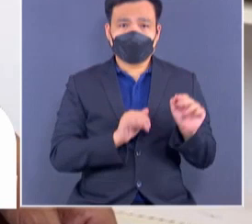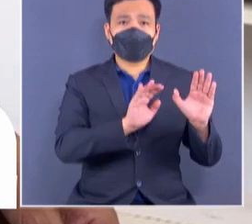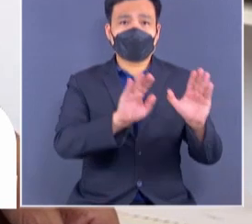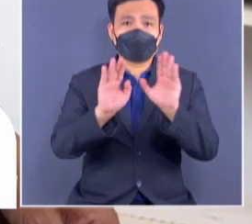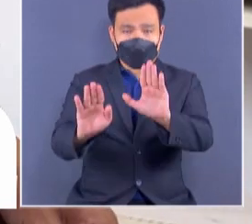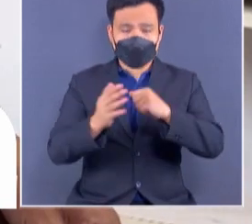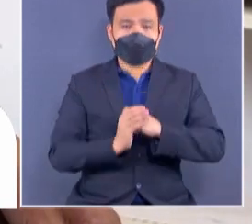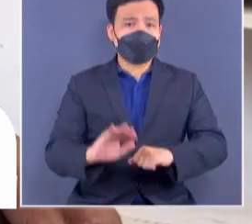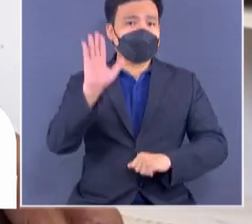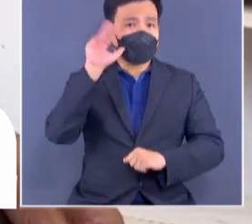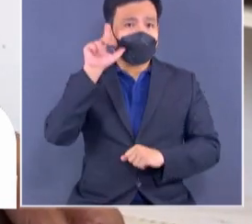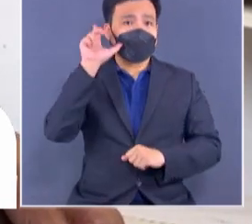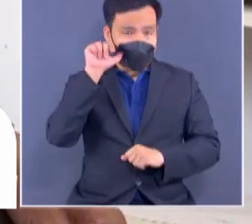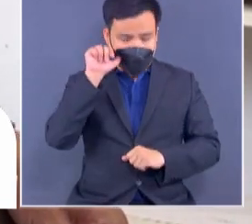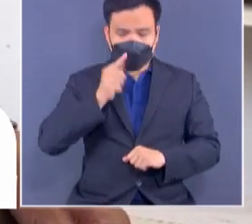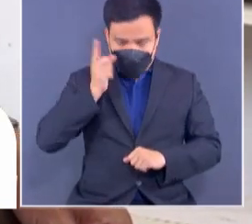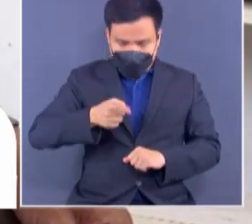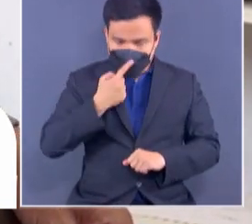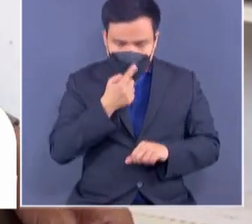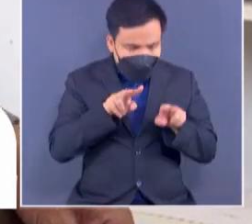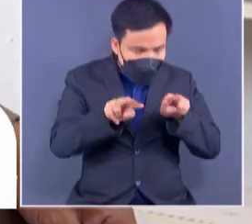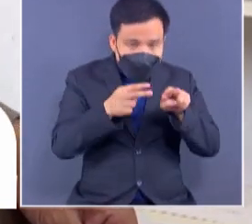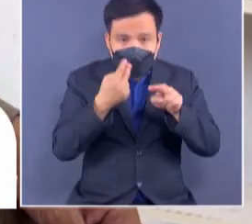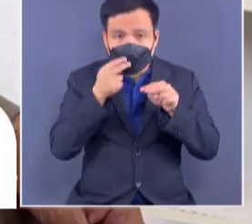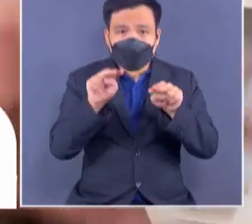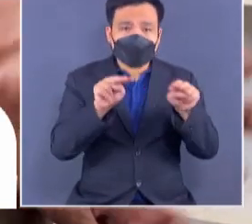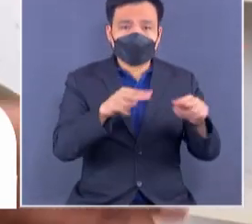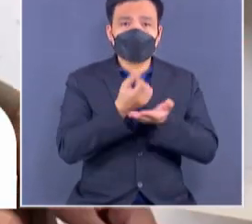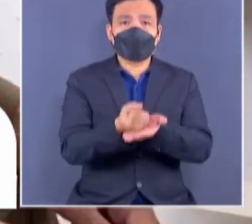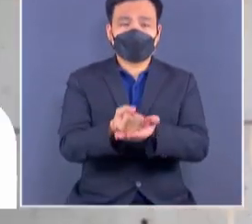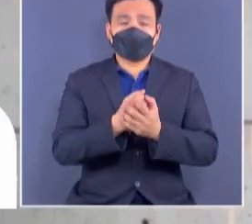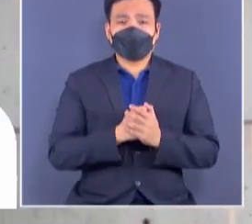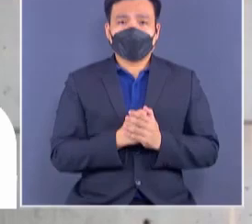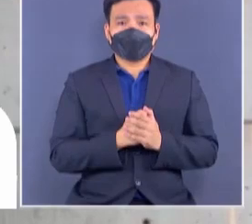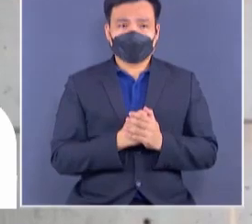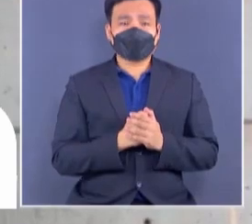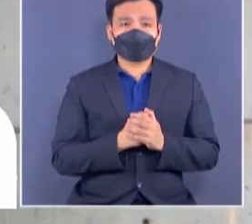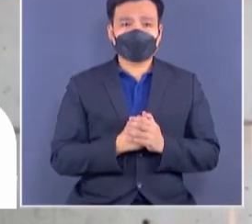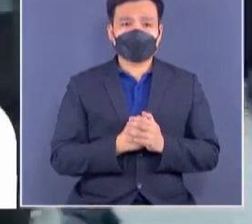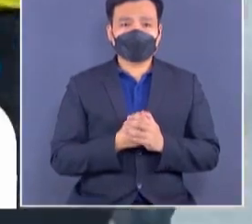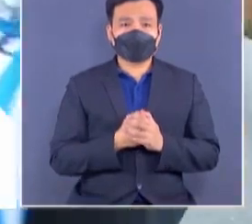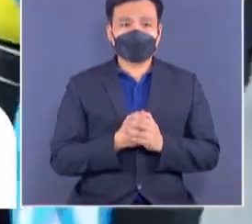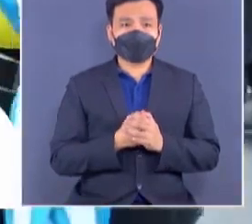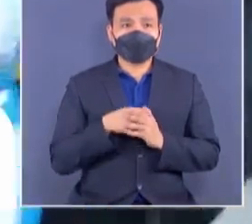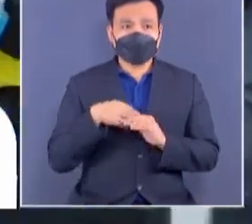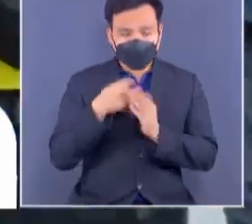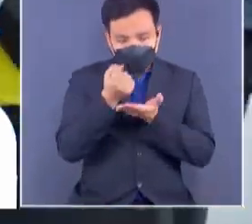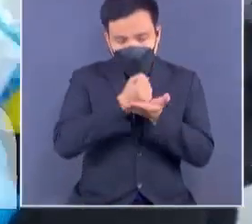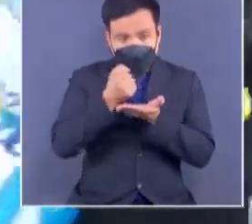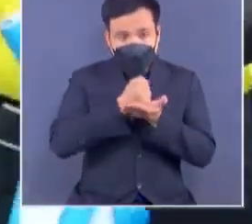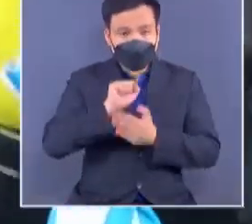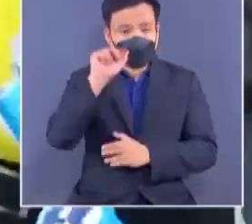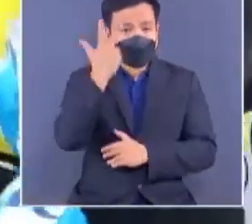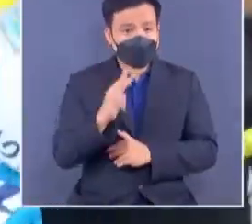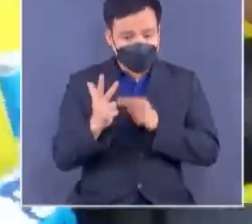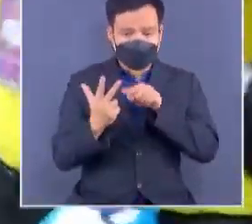อยครับช่วยกันเป็นหูเป็นตาคนละไม้คนละมือทุกด้านเอาถ้าพูดถึงเรื่องกัญชาก็แน่นอนแล้วครับก็ต้องถึงท่านรัฐมนตรีว่าการ